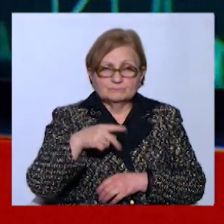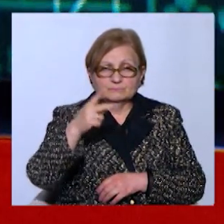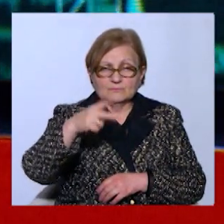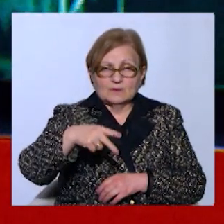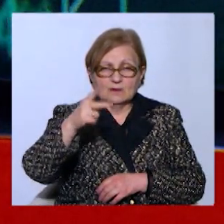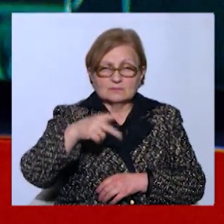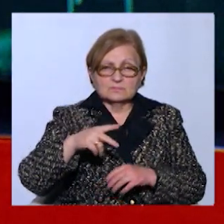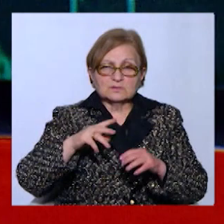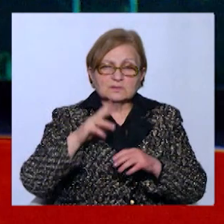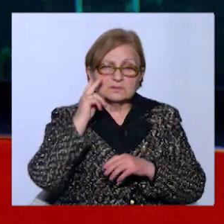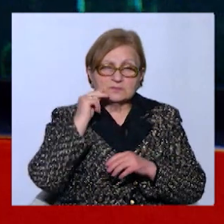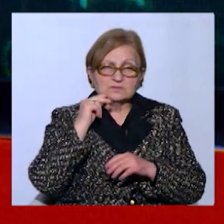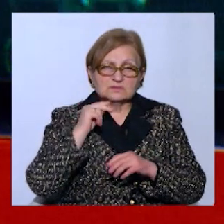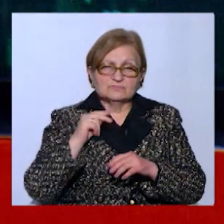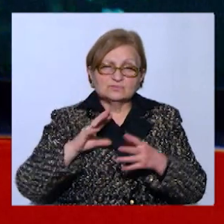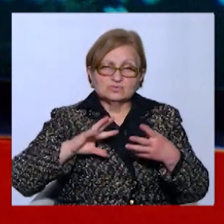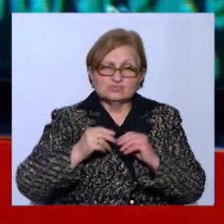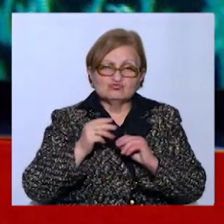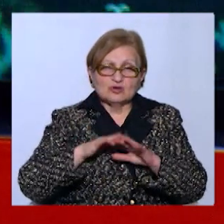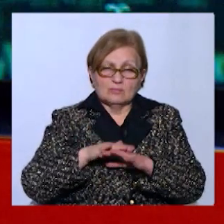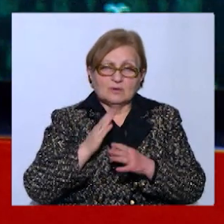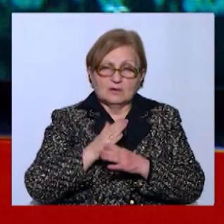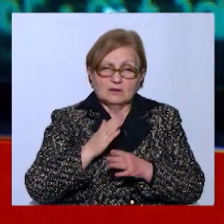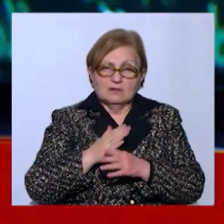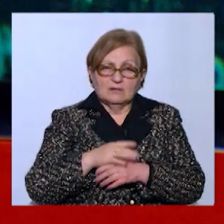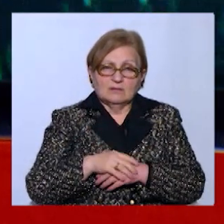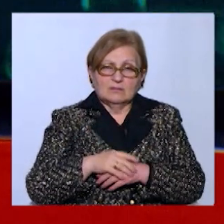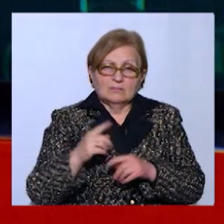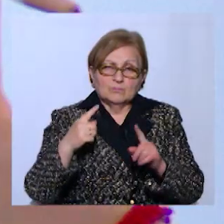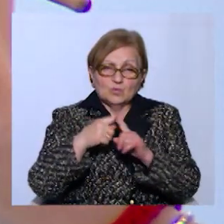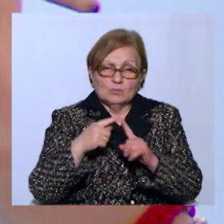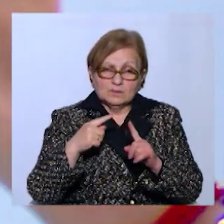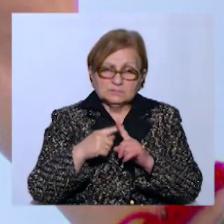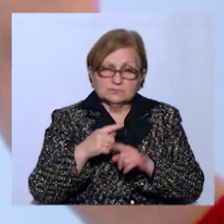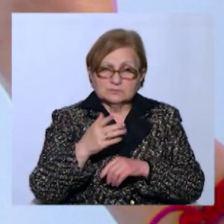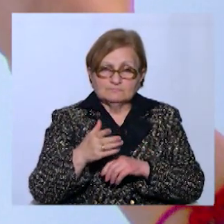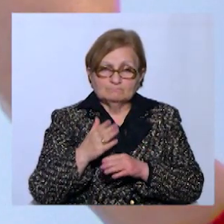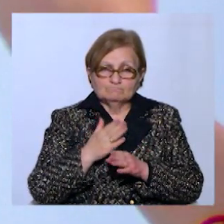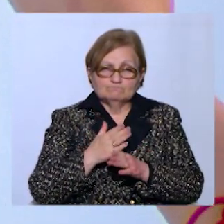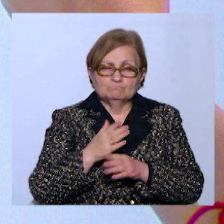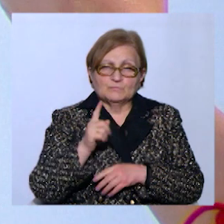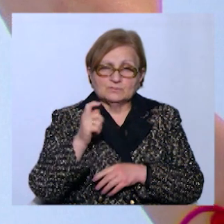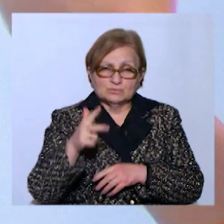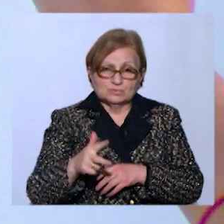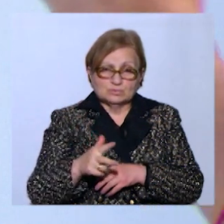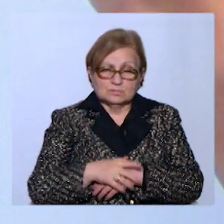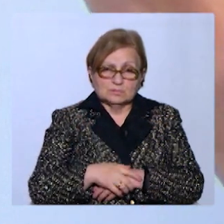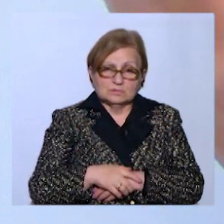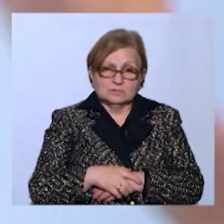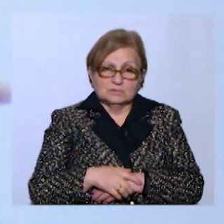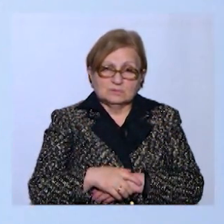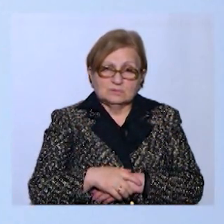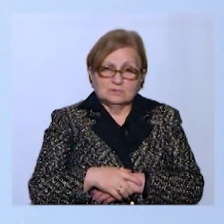რიცხვის ჯამი არის 120. ესე იგი 3x მივუმატოთ 5x-ი არის 120.